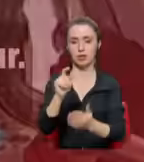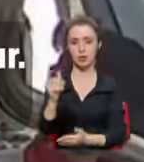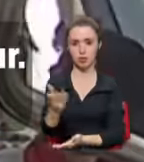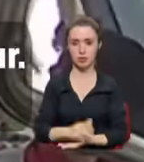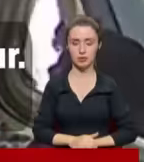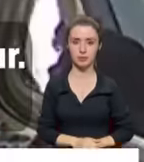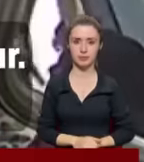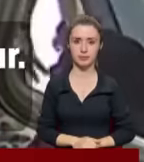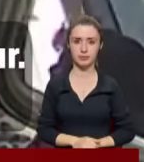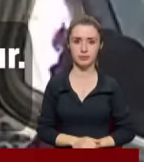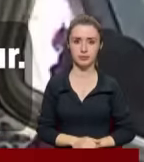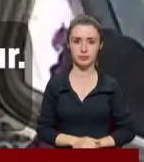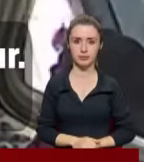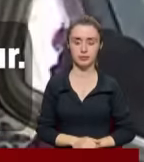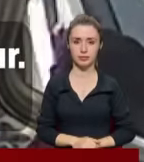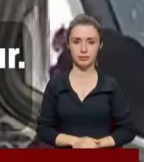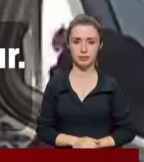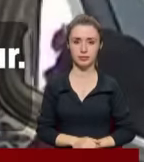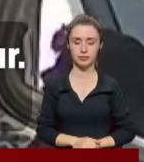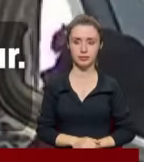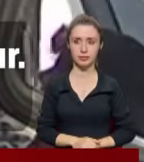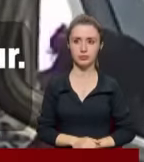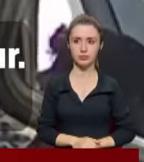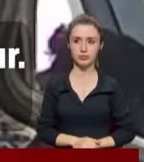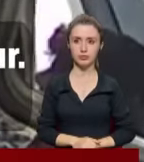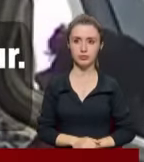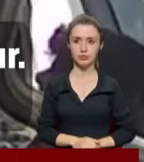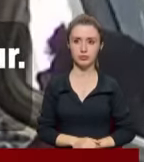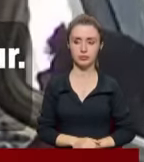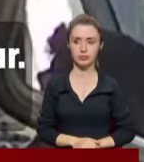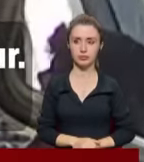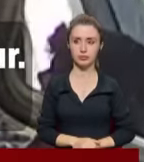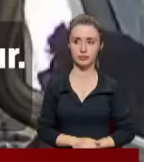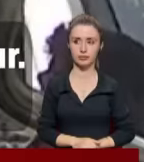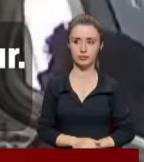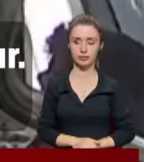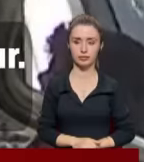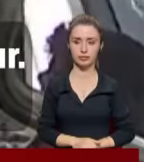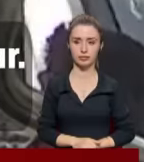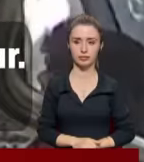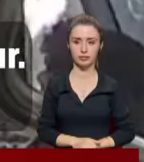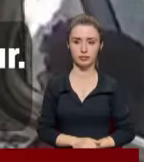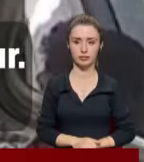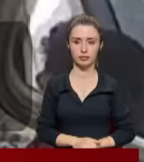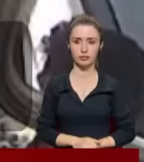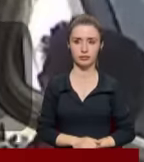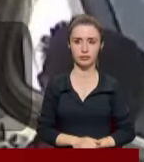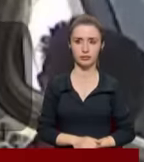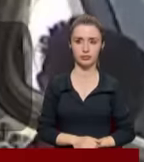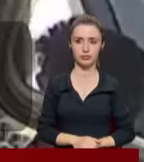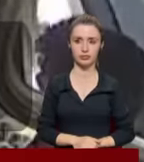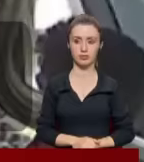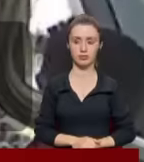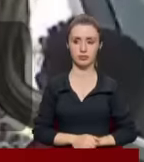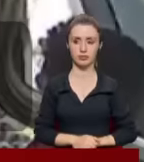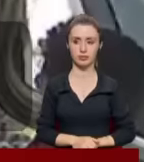hazırlanıyor çocu hasta çocuğu kaldıramaz bak bir sürü yer var Allah Allah senin Saygın